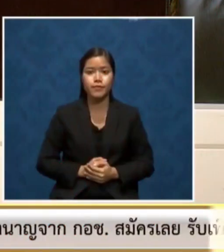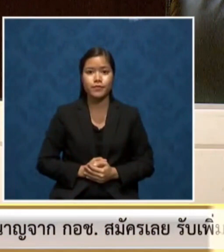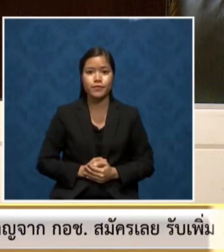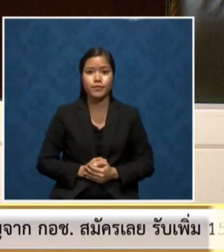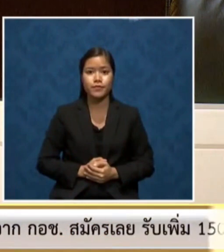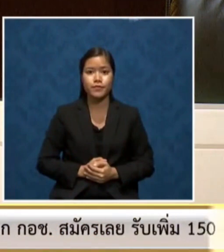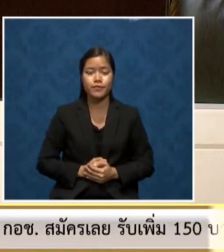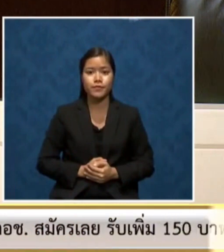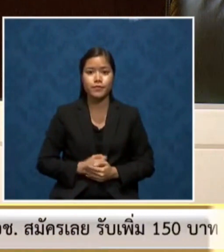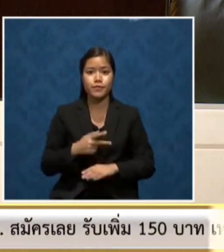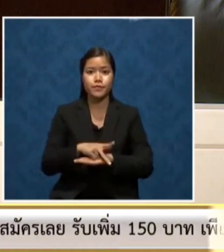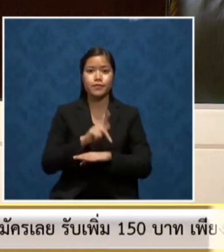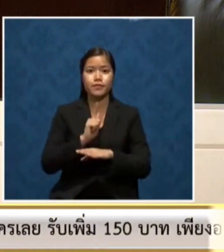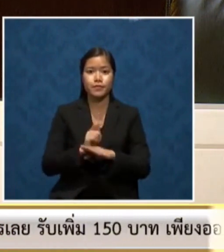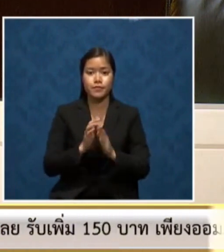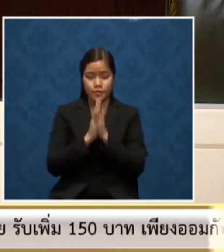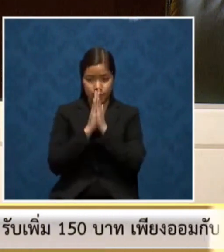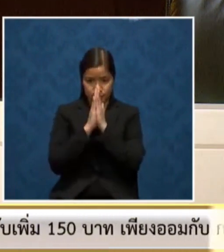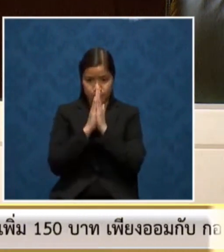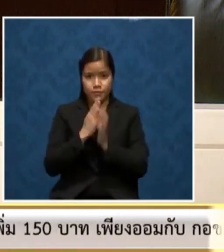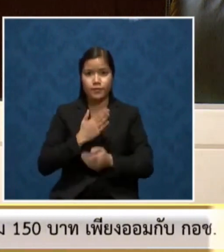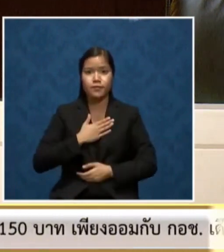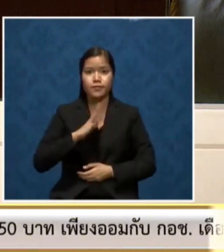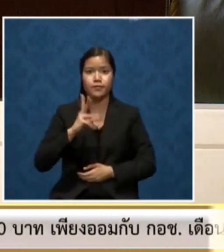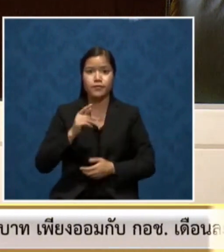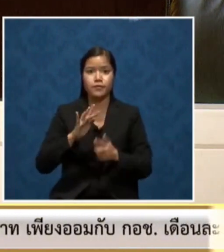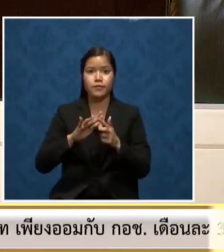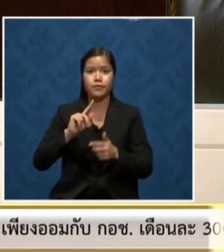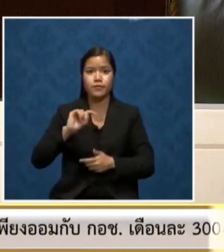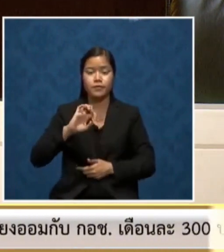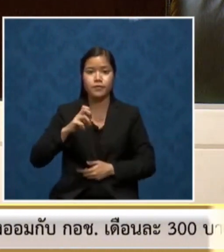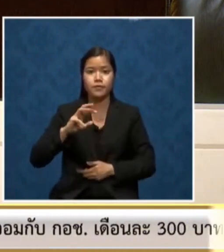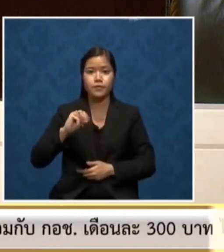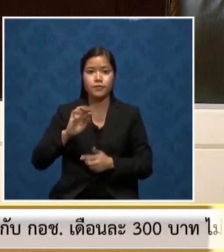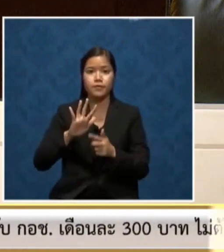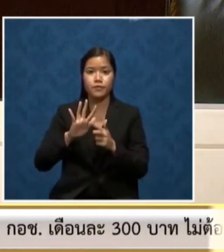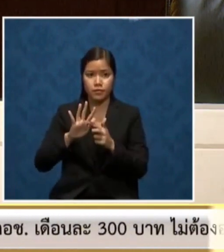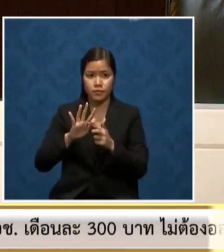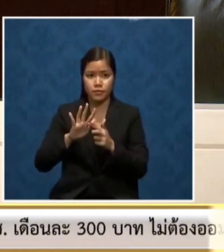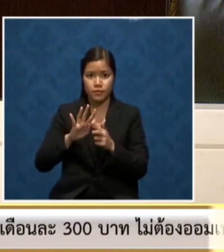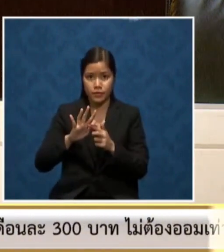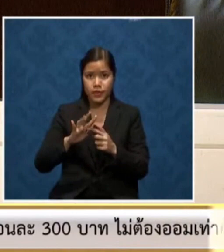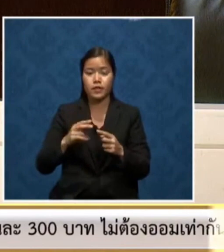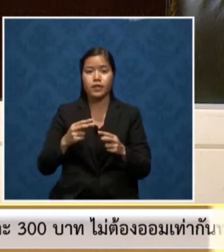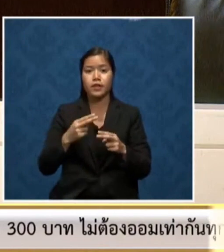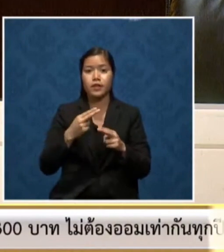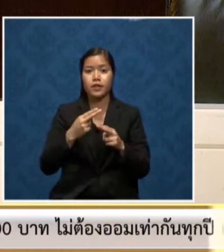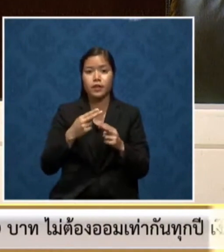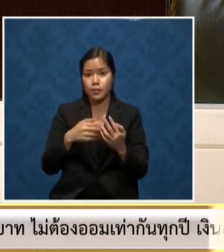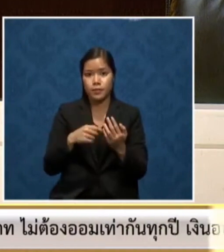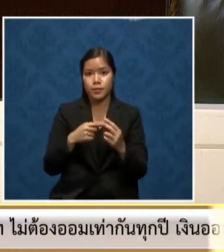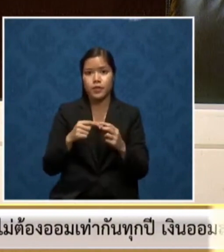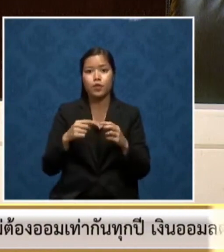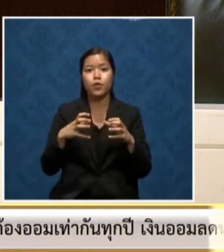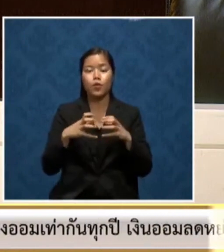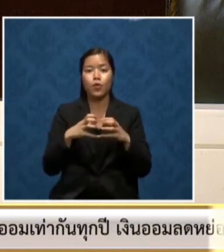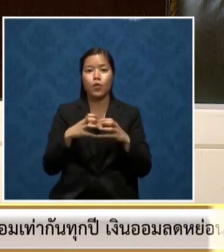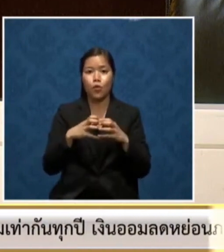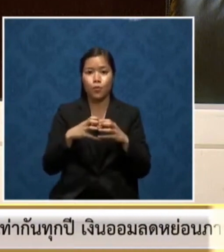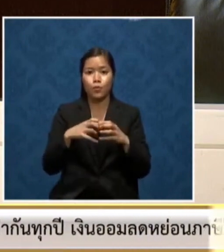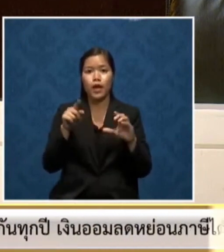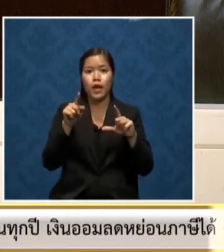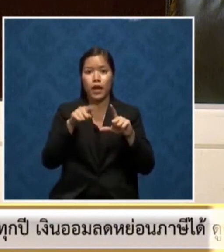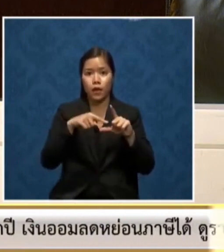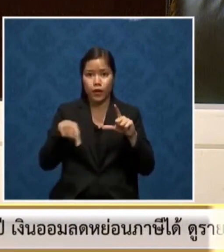เรีนทานพระธานสพานที่ครับีฉันชุด ตมาก โคชภัน บรรชี ไร่ชื่อพลักเก้าไกล จากพลักใต้จัหวดพัทธารุงค่ะ